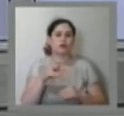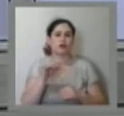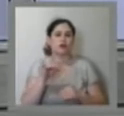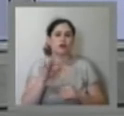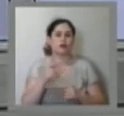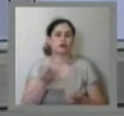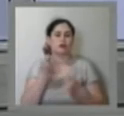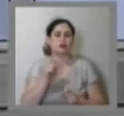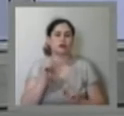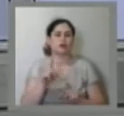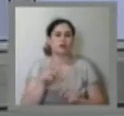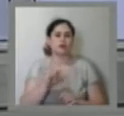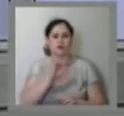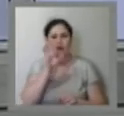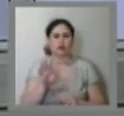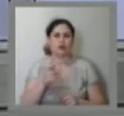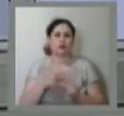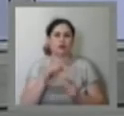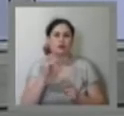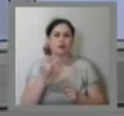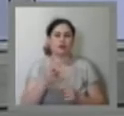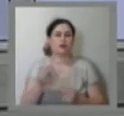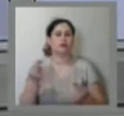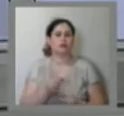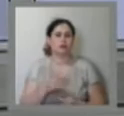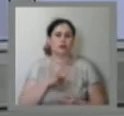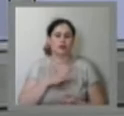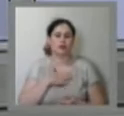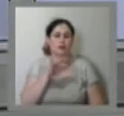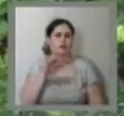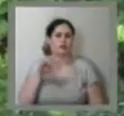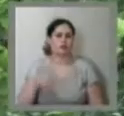золоте весілля. На церемонії вінчання побували кореспонденти Суспільного.